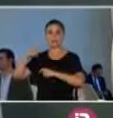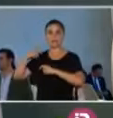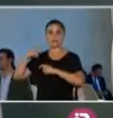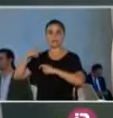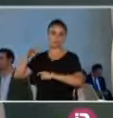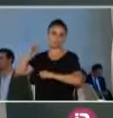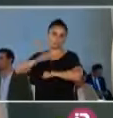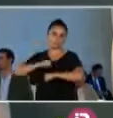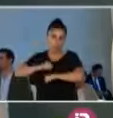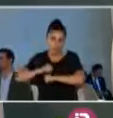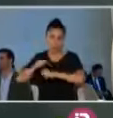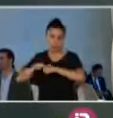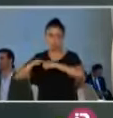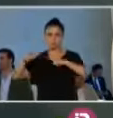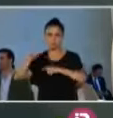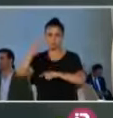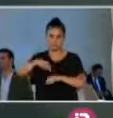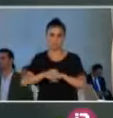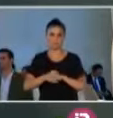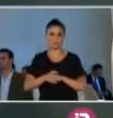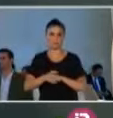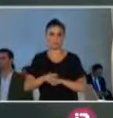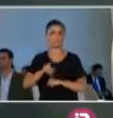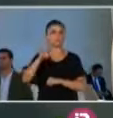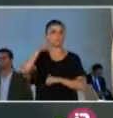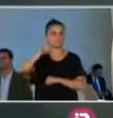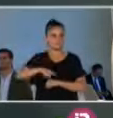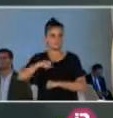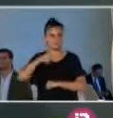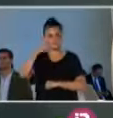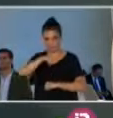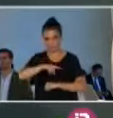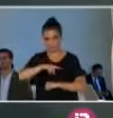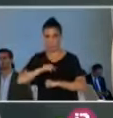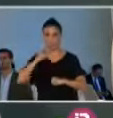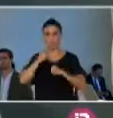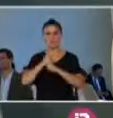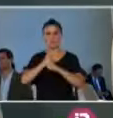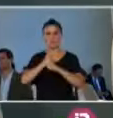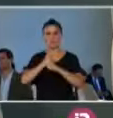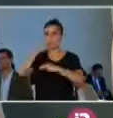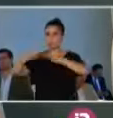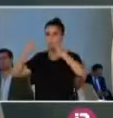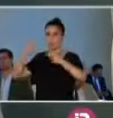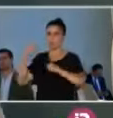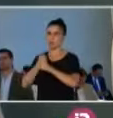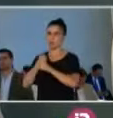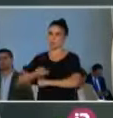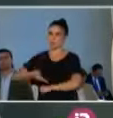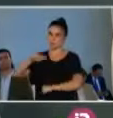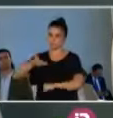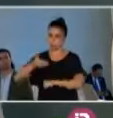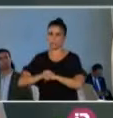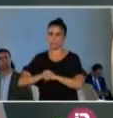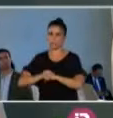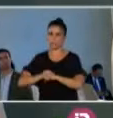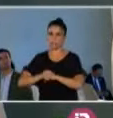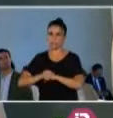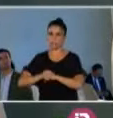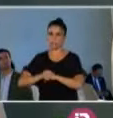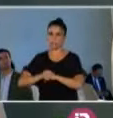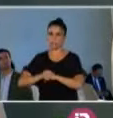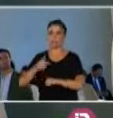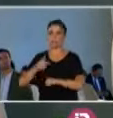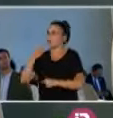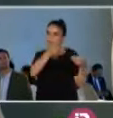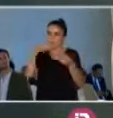crònics. També hem de saber valorar i potenciar la tasca dels nostres treballadors públics, als quals vull agrair la seva